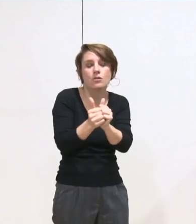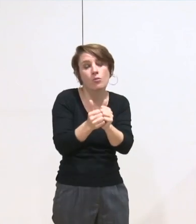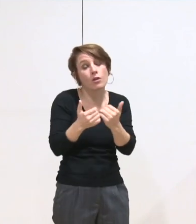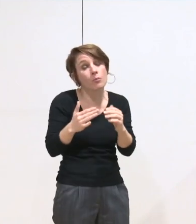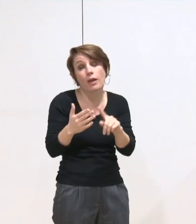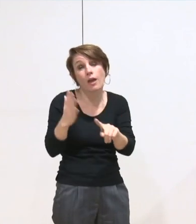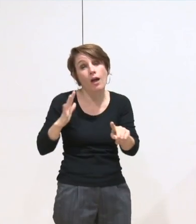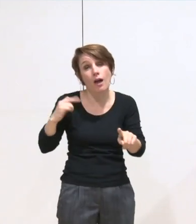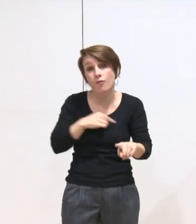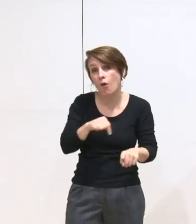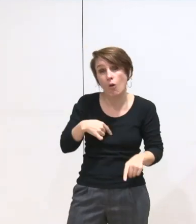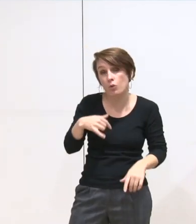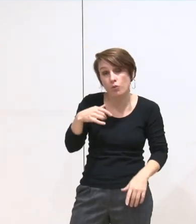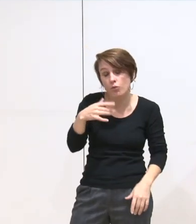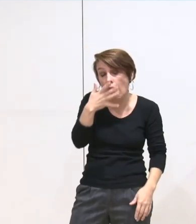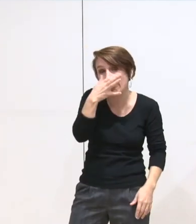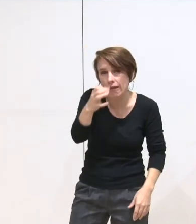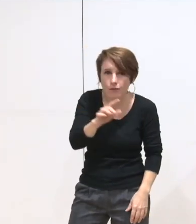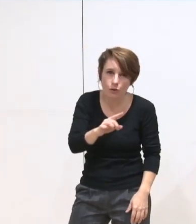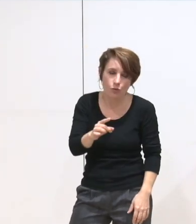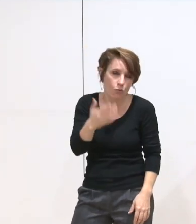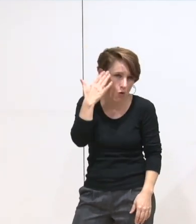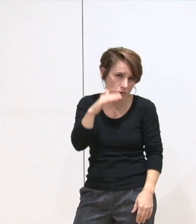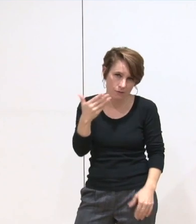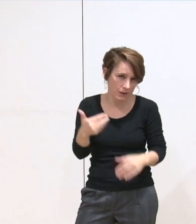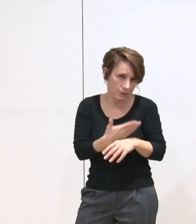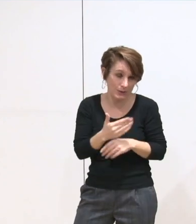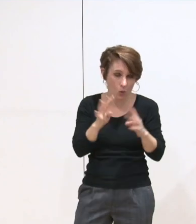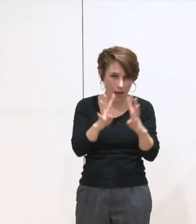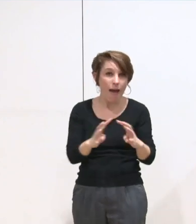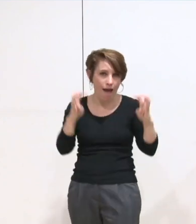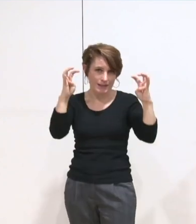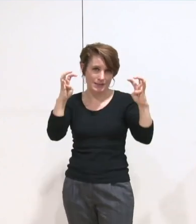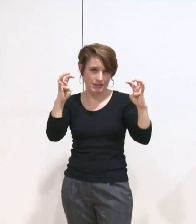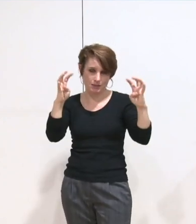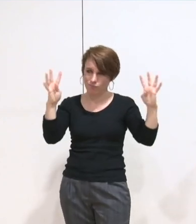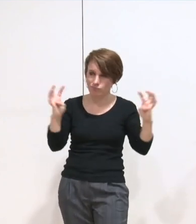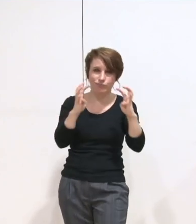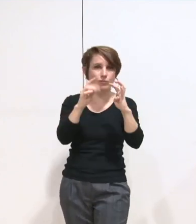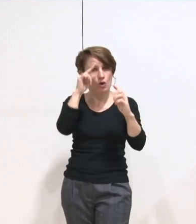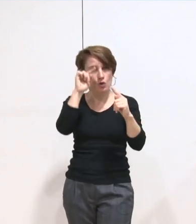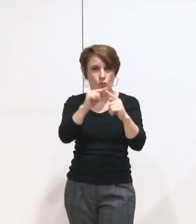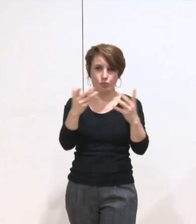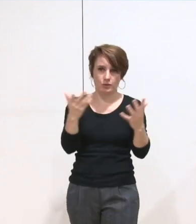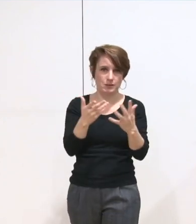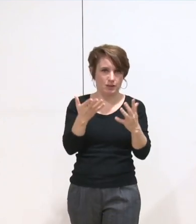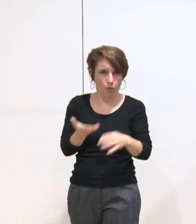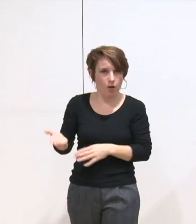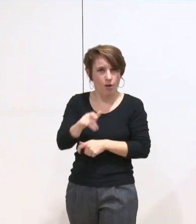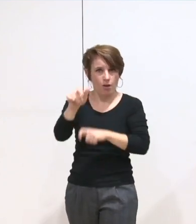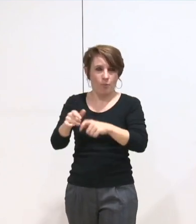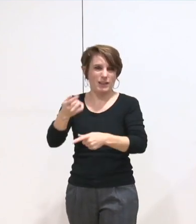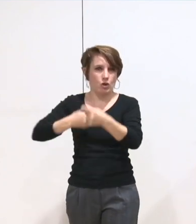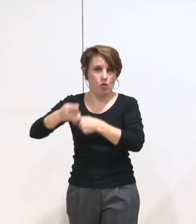moment-là. Ces assises avaient pour objectif principal de désamorcer l'expression grandissante du mécontentement et